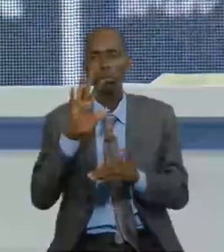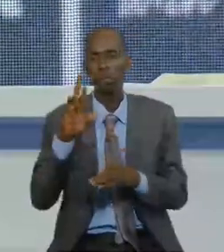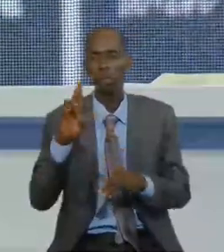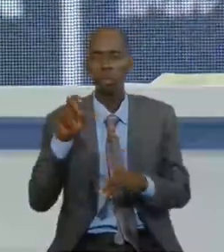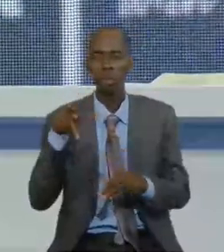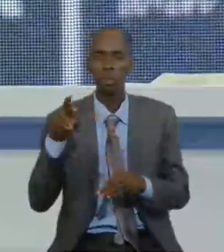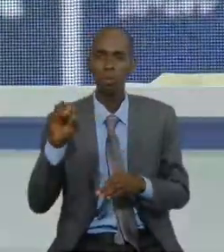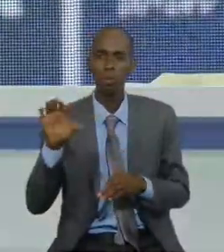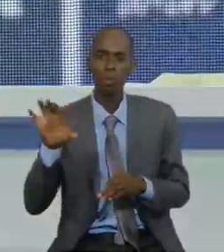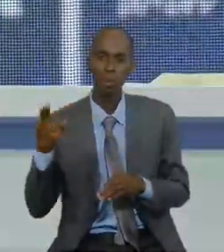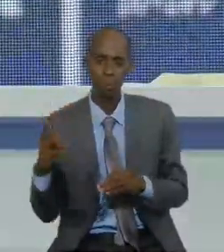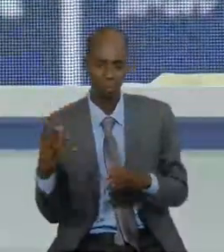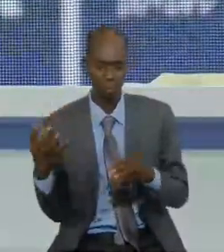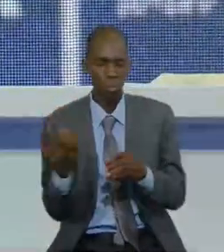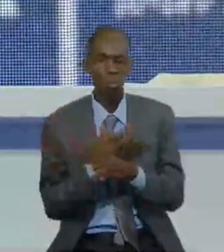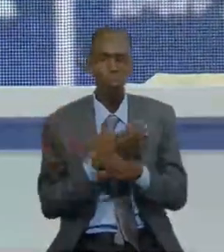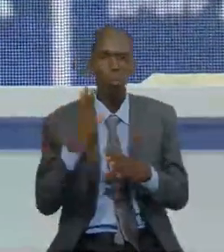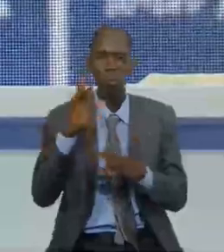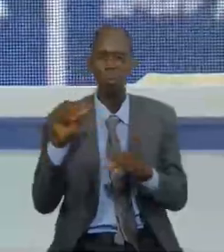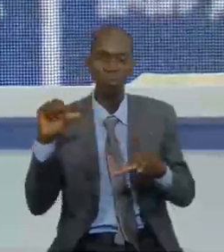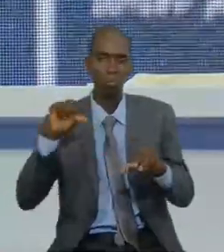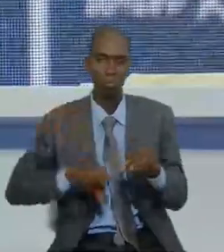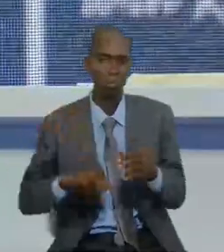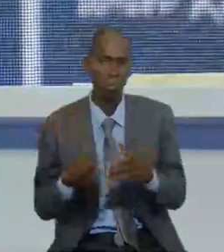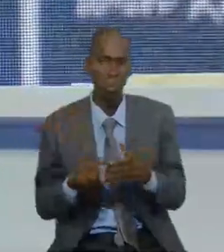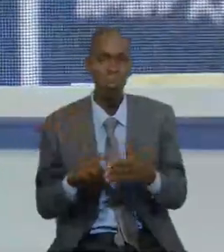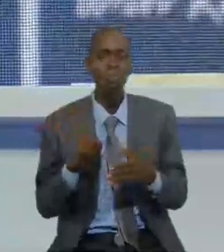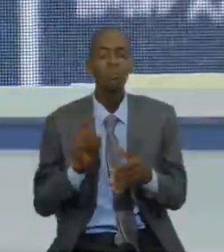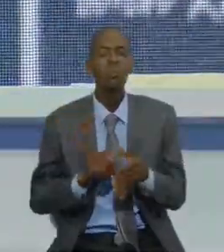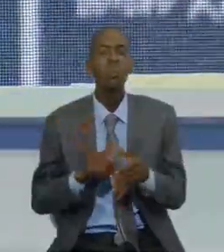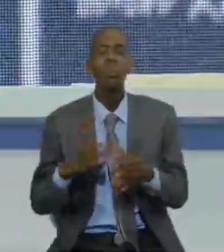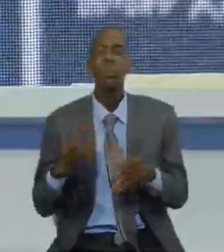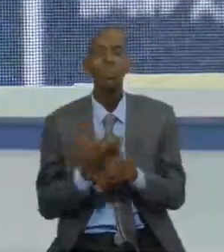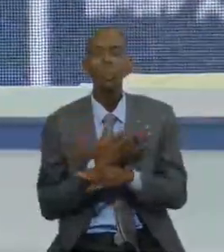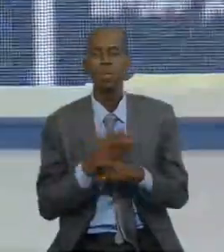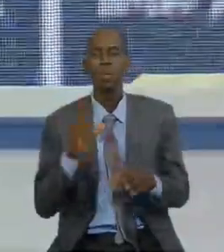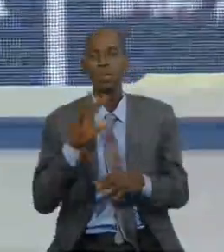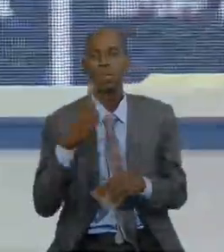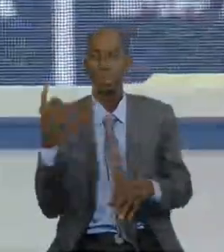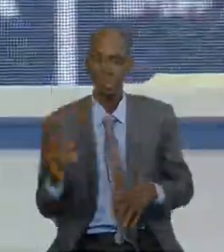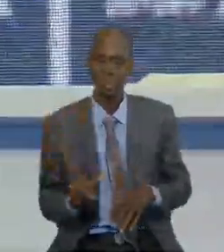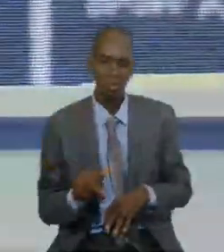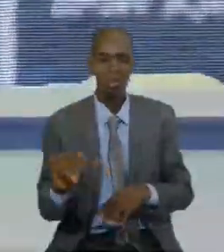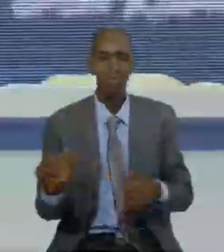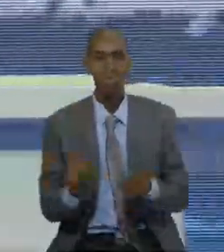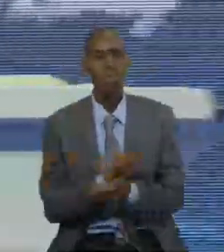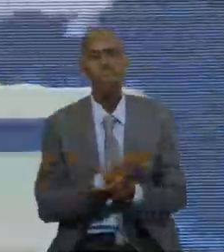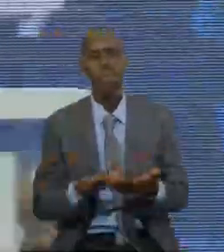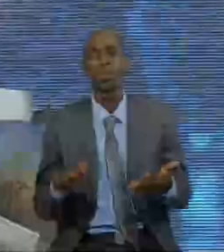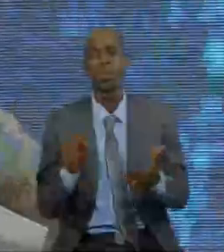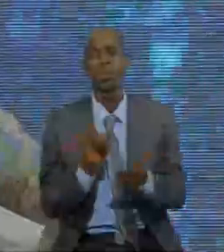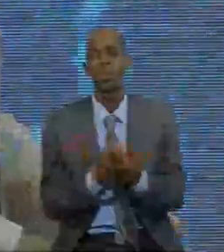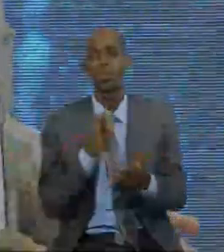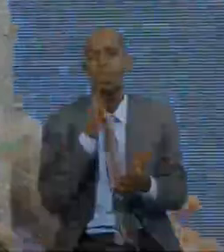opprouve il a pris ta damnation et la plupart des stars